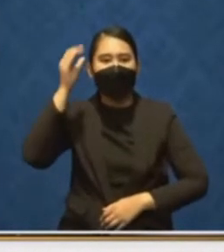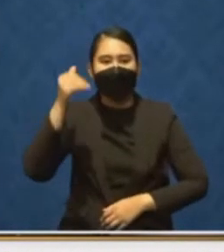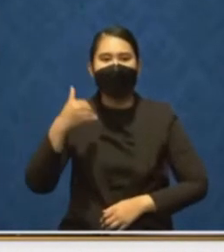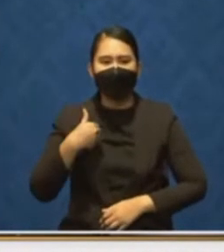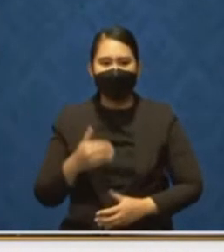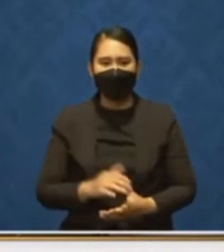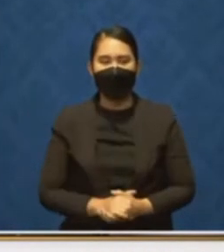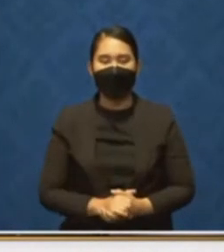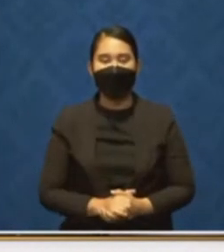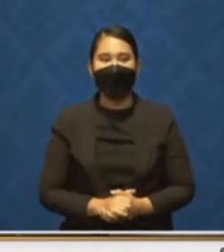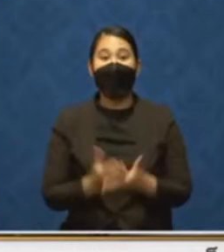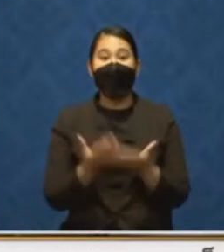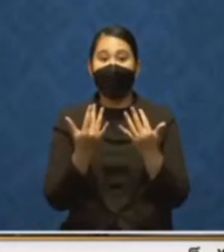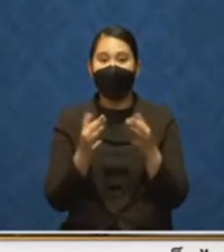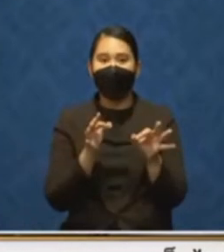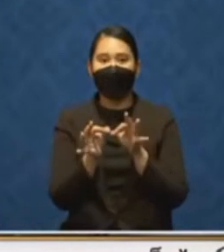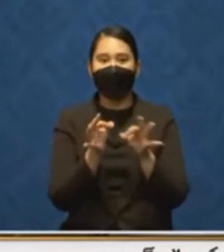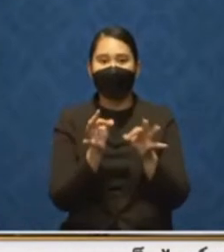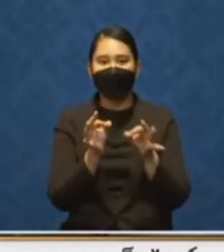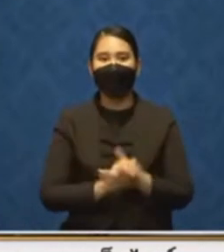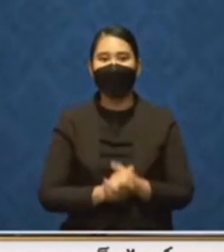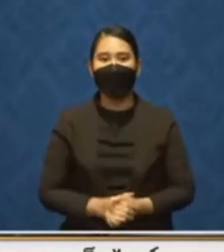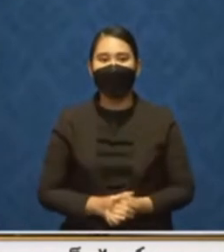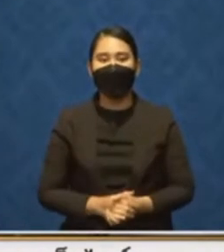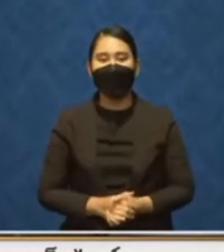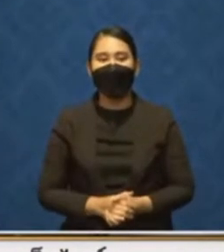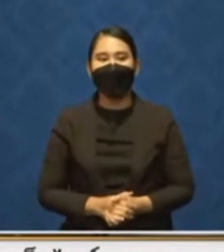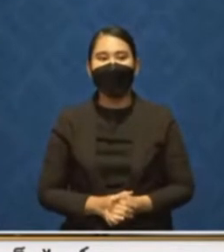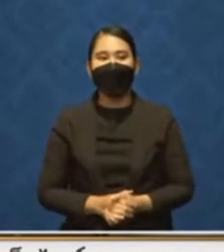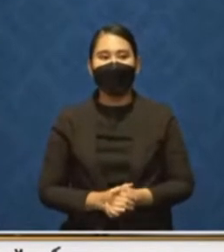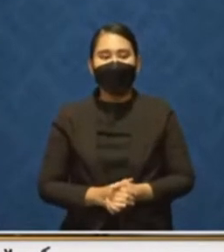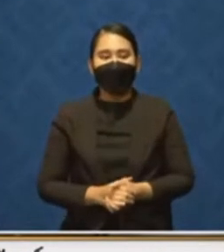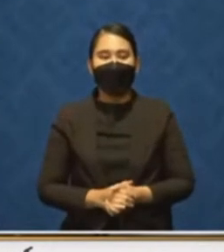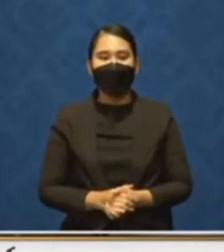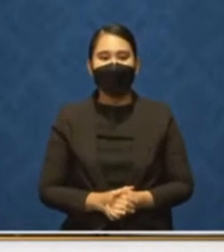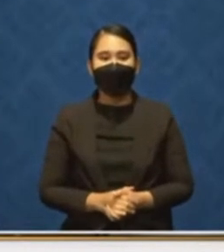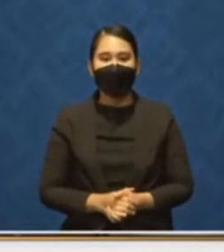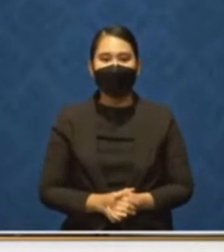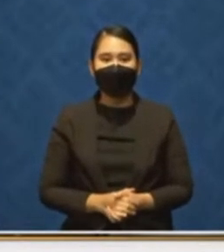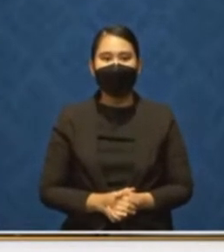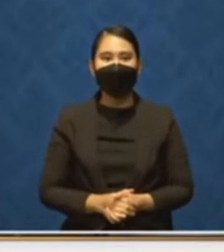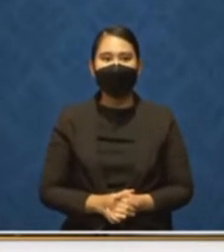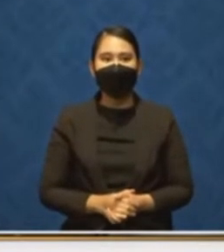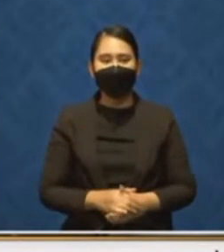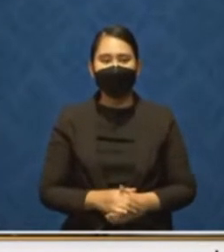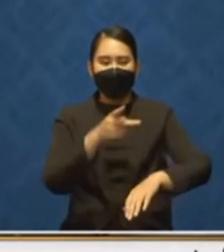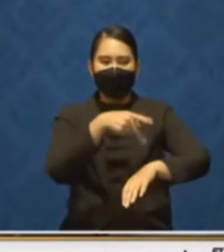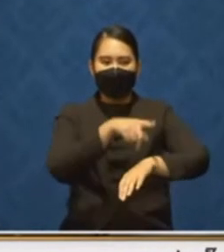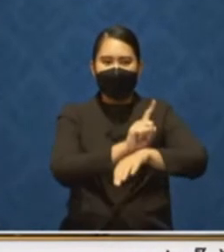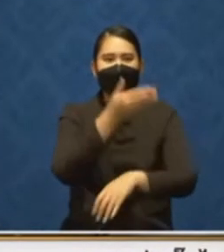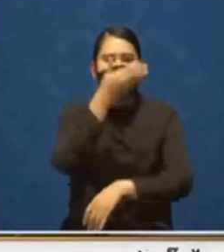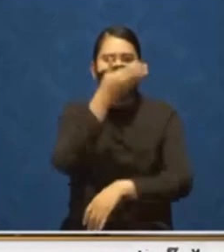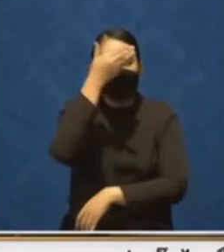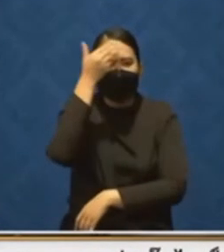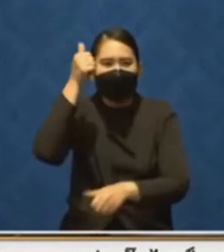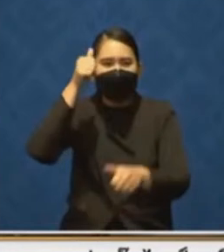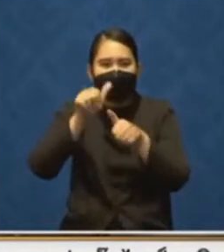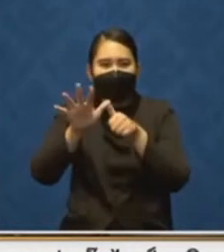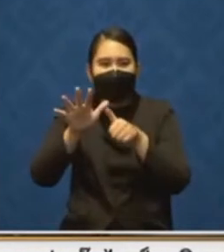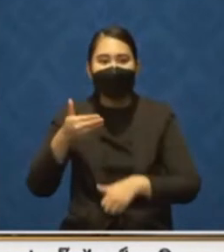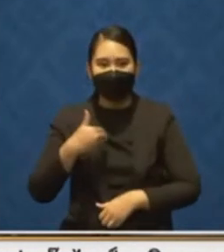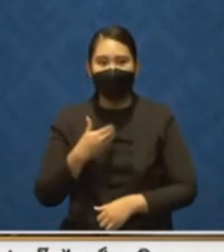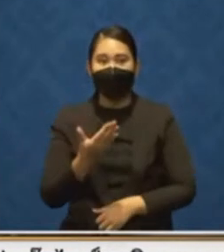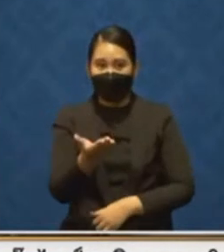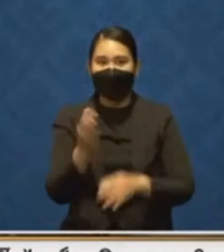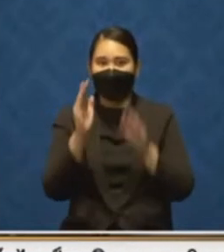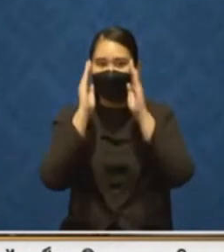ไงแต่อีกเรื่องหนึ่งที่เข้าไปทานอาจจะลืมไปแล้วหรือจำไม่ได้พี่น้องครับฟังให้ดีนะครับ